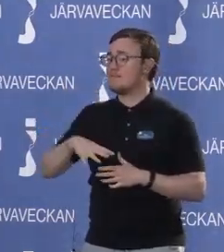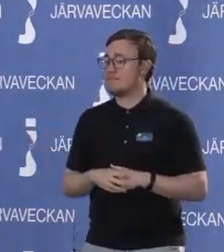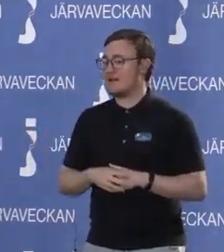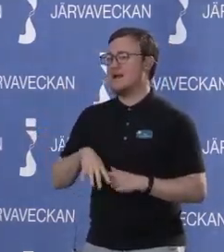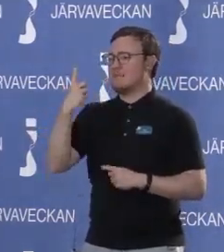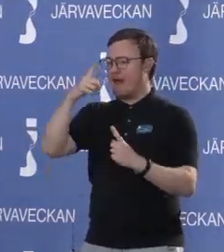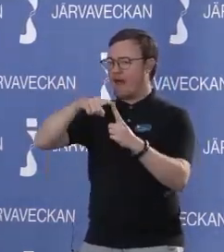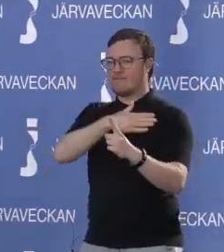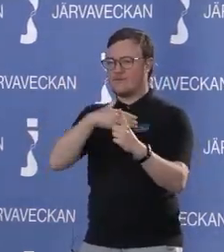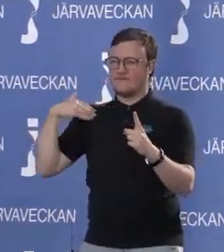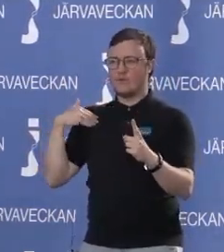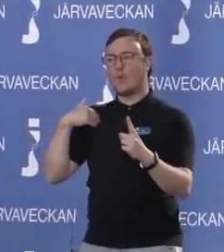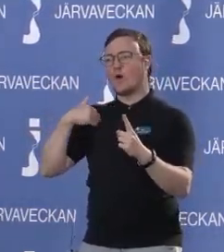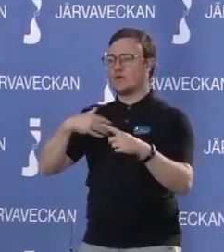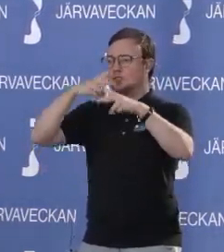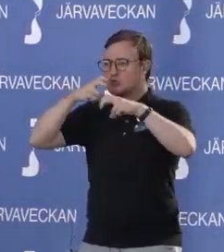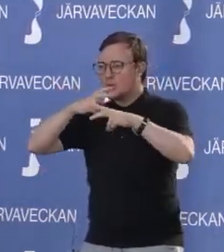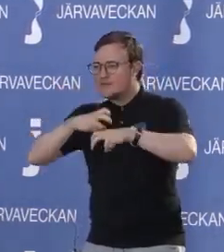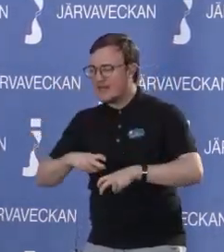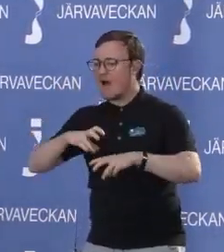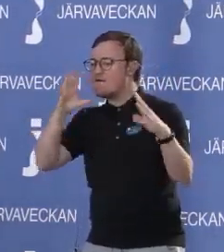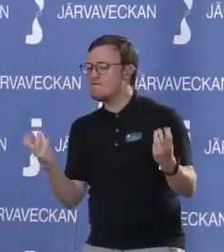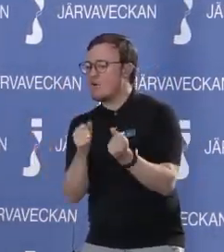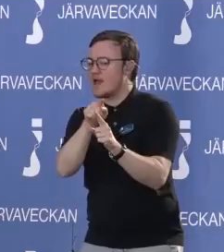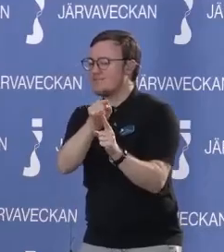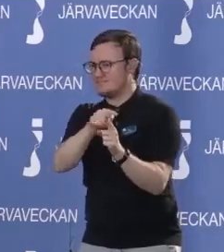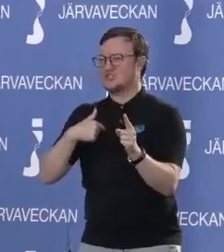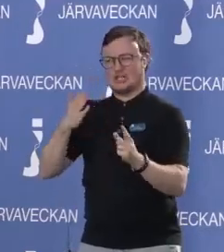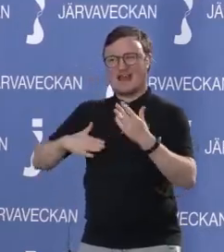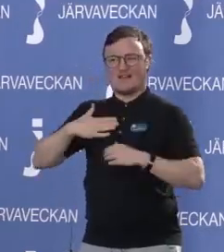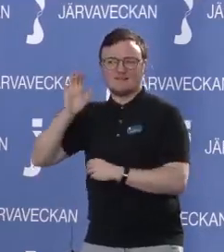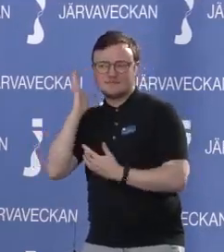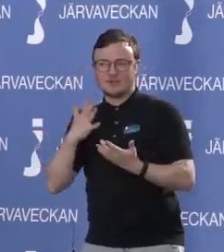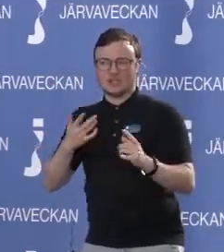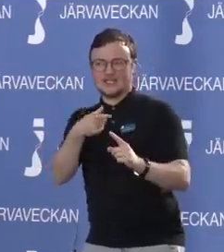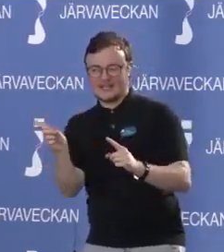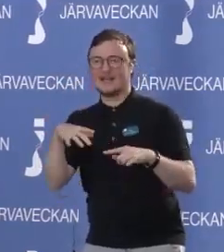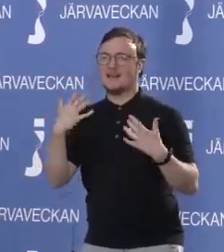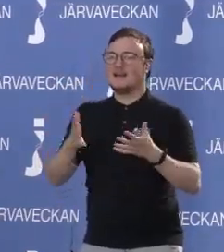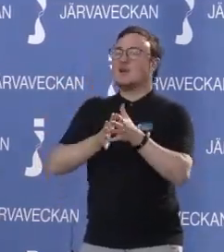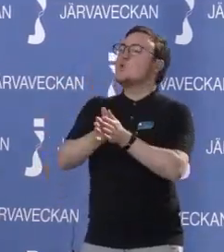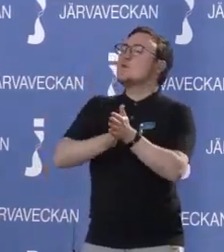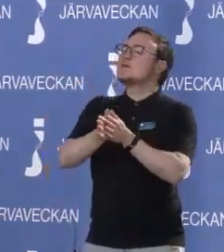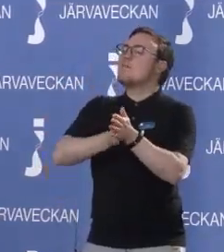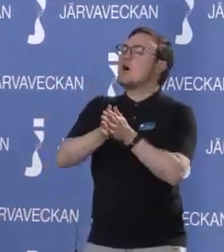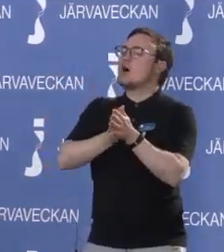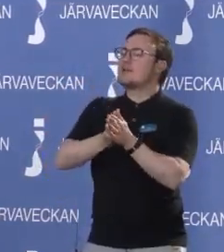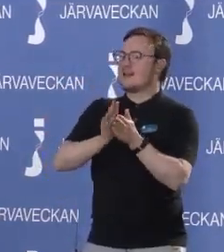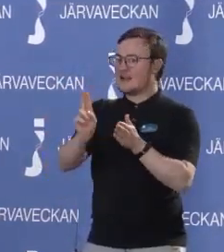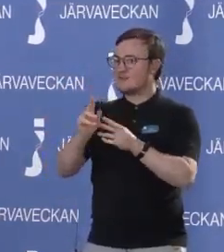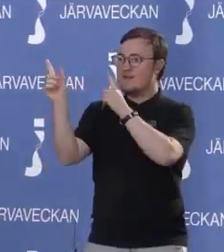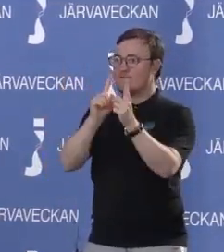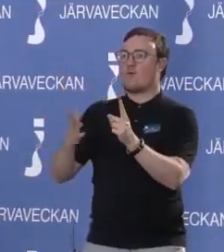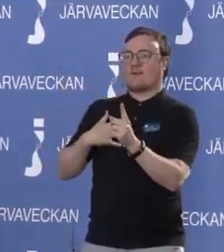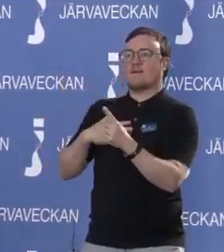vår studie fångade upp, som jag gärna hör era reflektioner på, är utmaningen att faktiskt få folk att vilja prata med